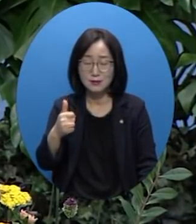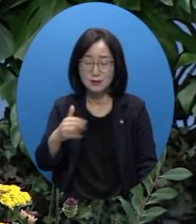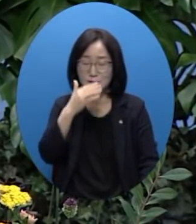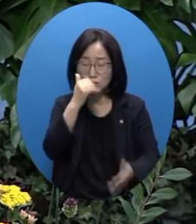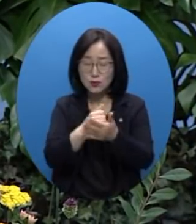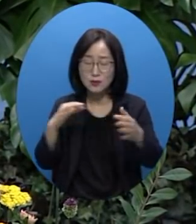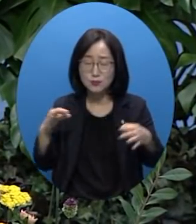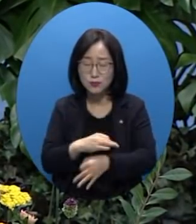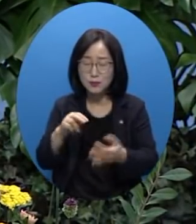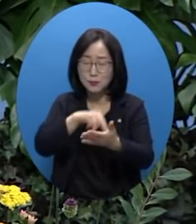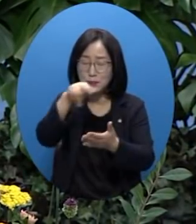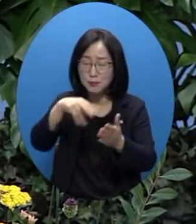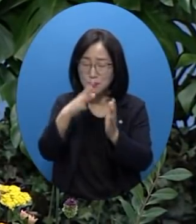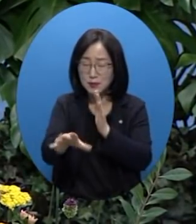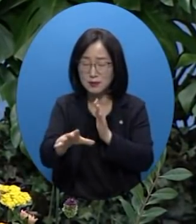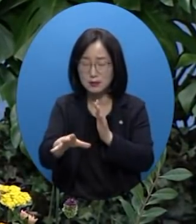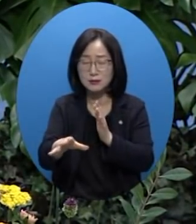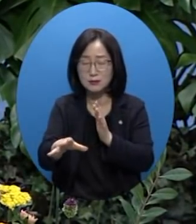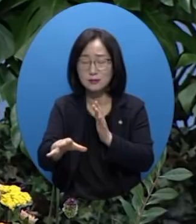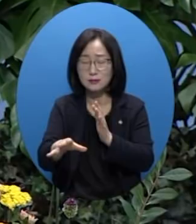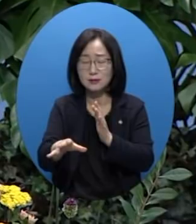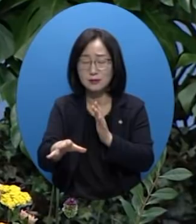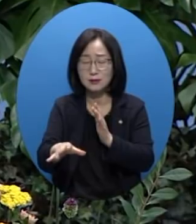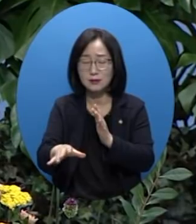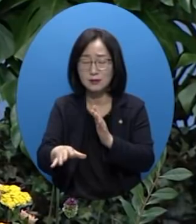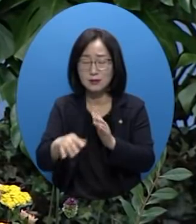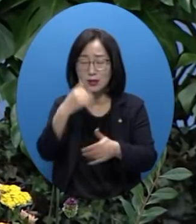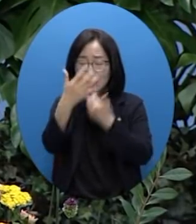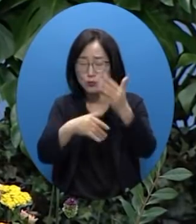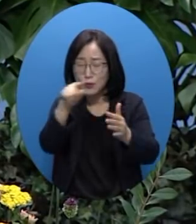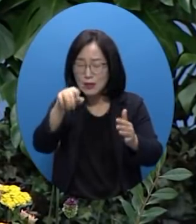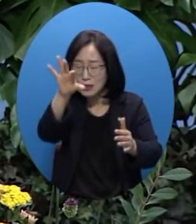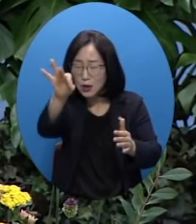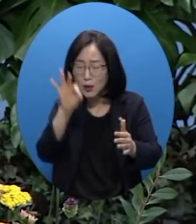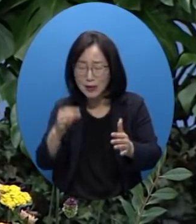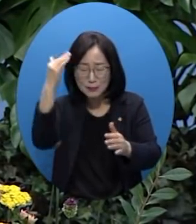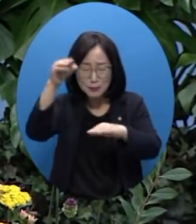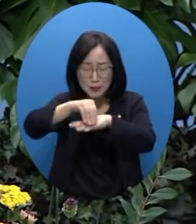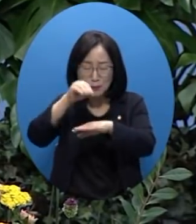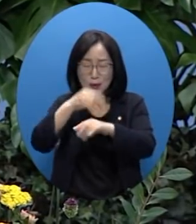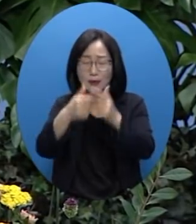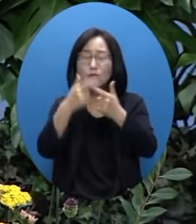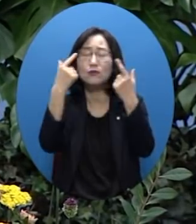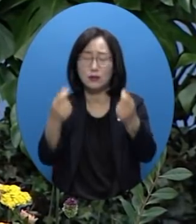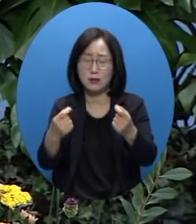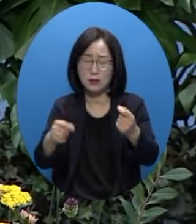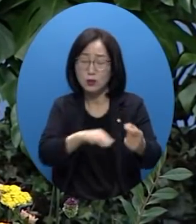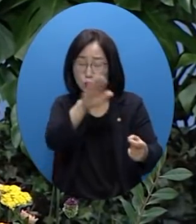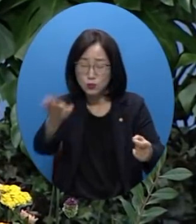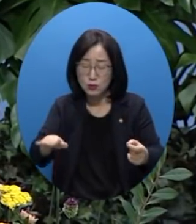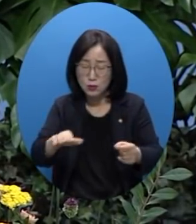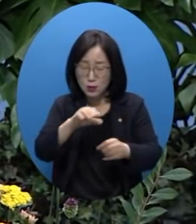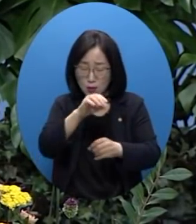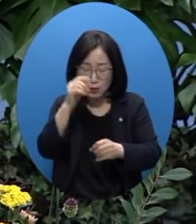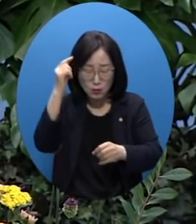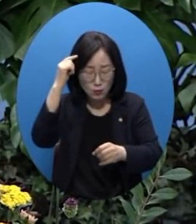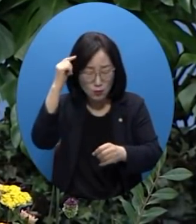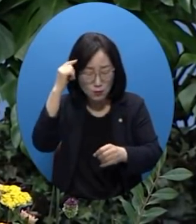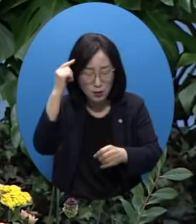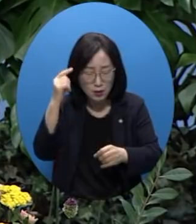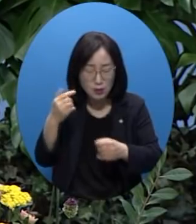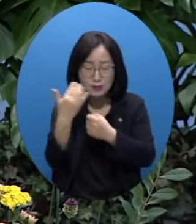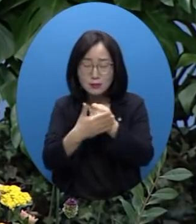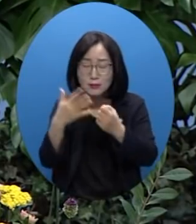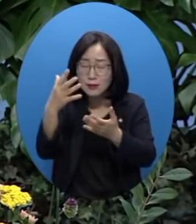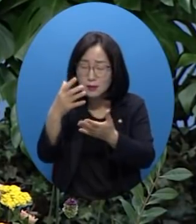죄짓고 불의하고 방탕하여 불에서 꺼낸 그슬린 나무 같았던 저희들이 웬일인지 웬일인지 주님의 은혜로